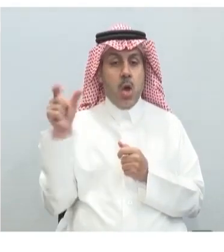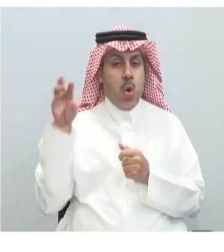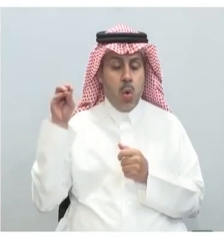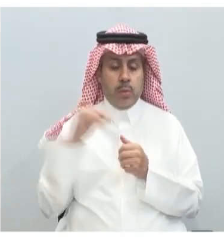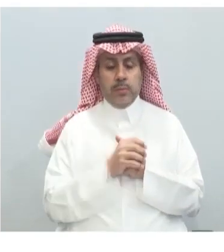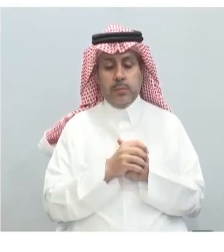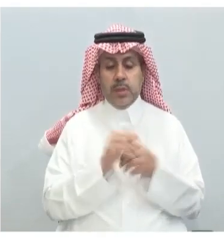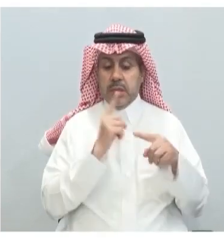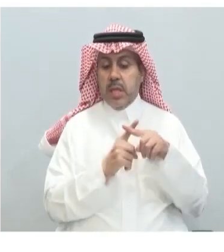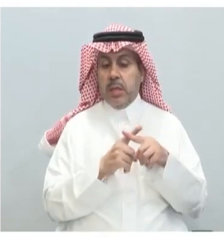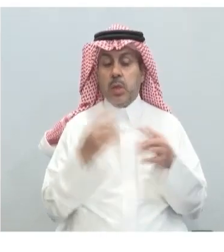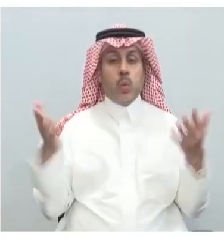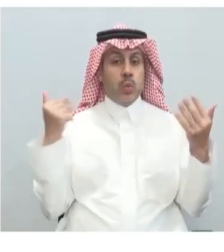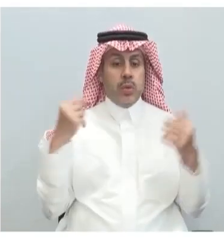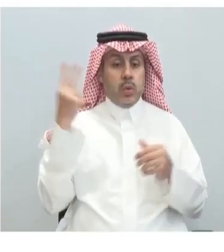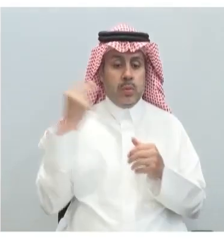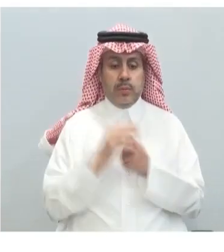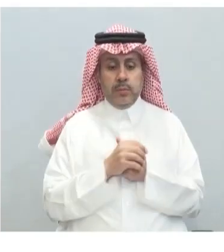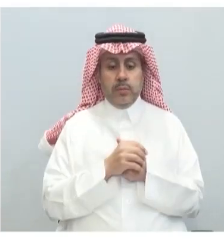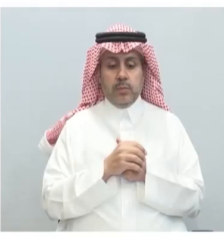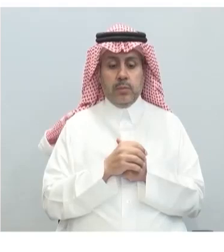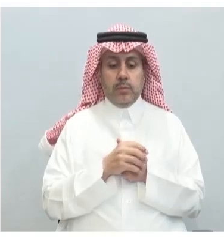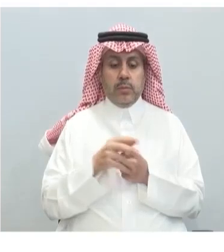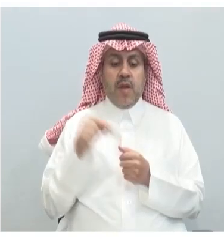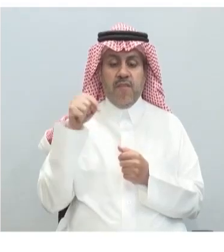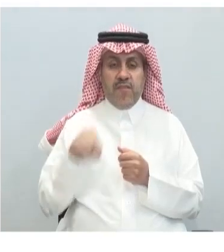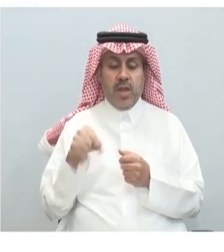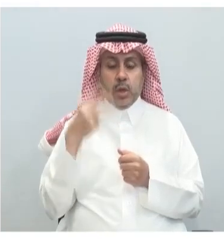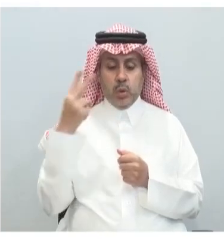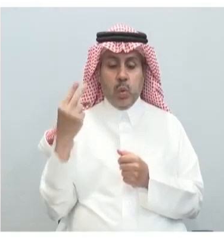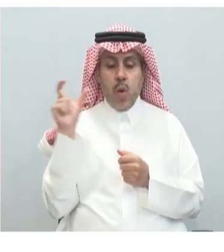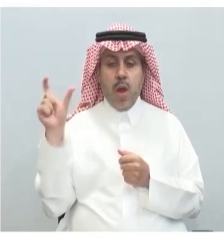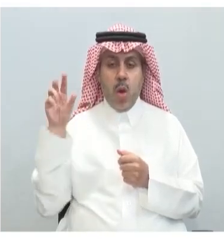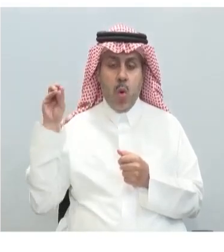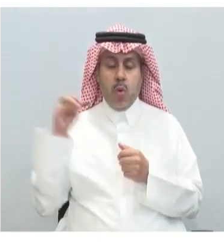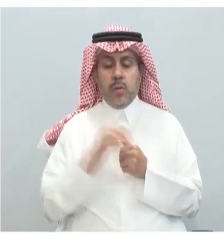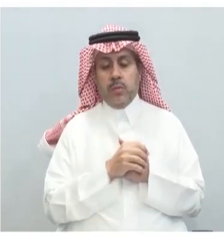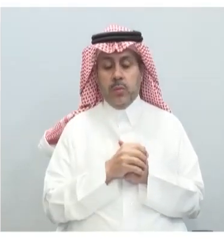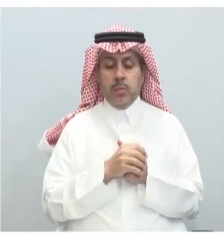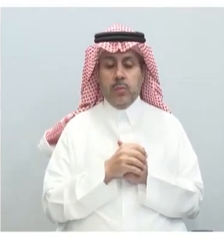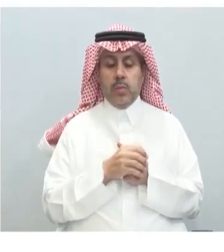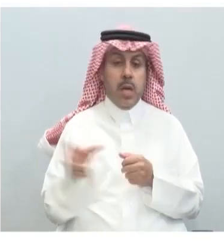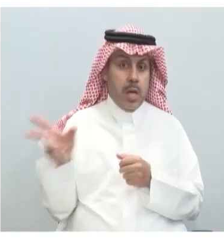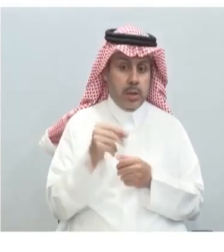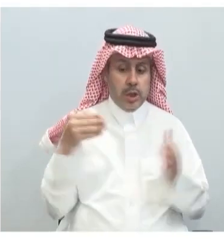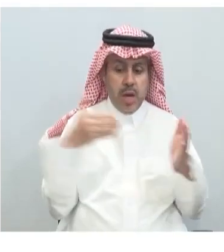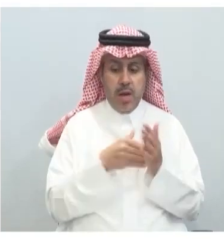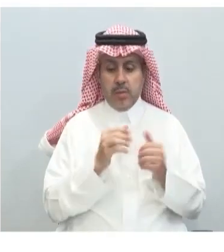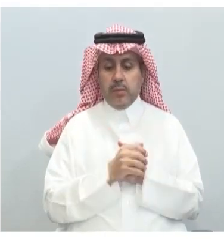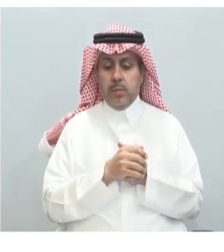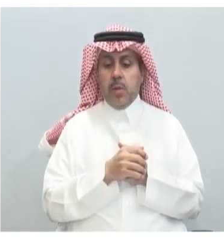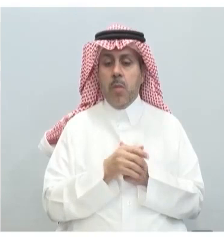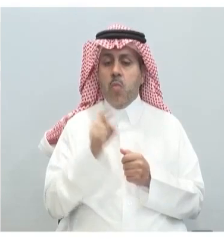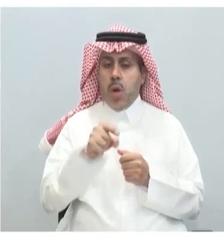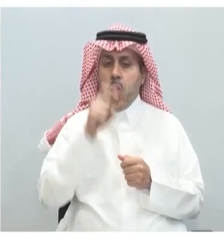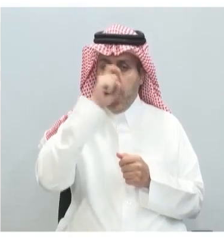2no واحد من الاكسجين وهنا تبقى لدي 2no 2 اذا هذه هي النتيجه النهائيه وهو